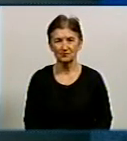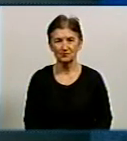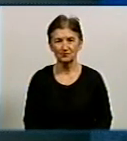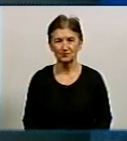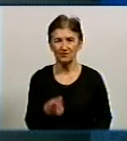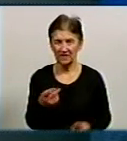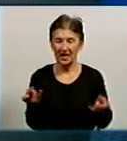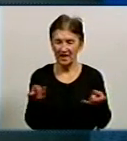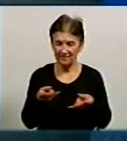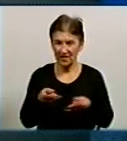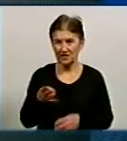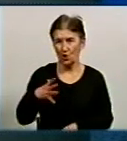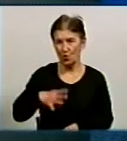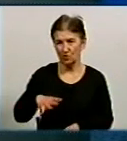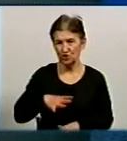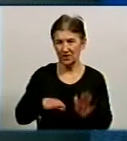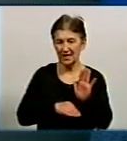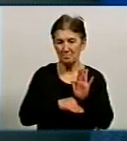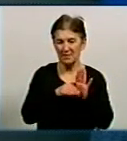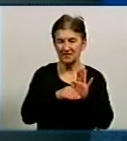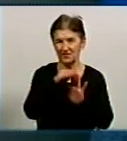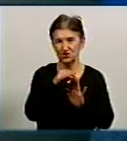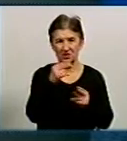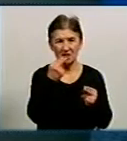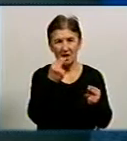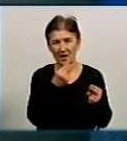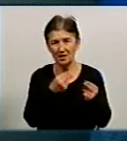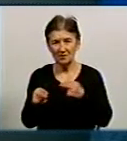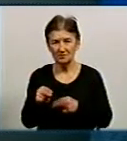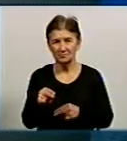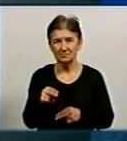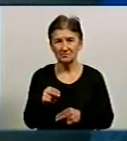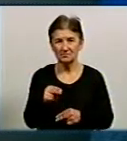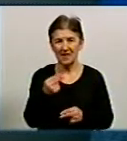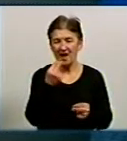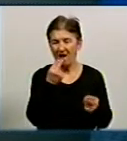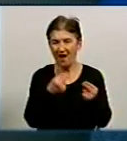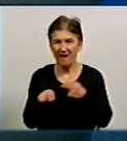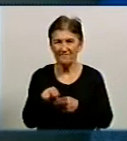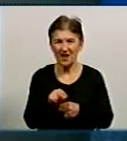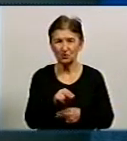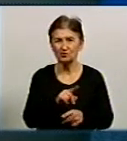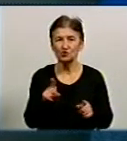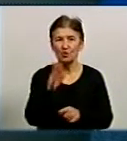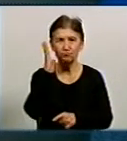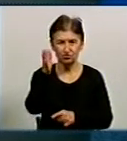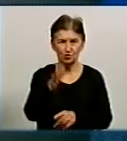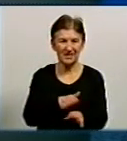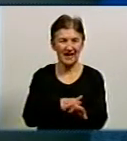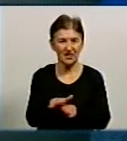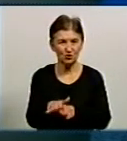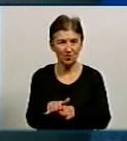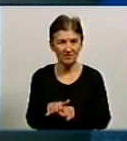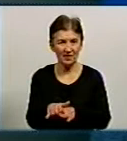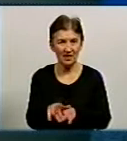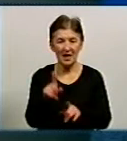Варто очікувати підвищення якості і, я б сказав би слово, ефектності проєктів, які будуть реалізовані